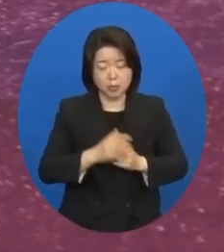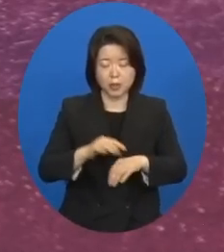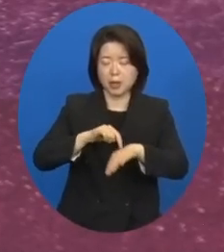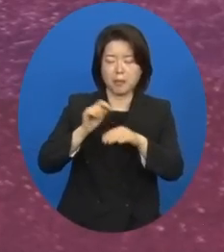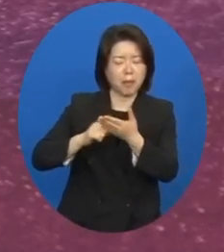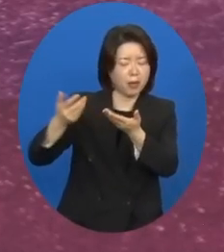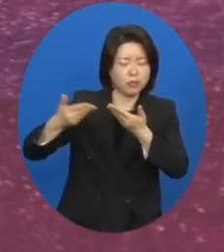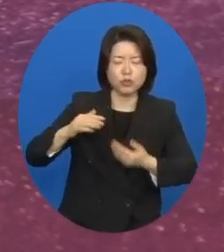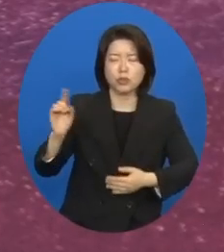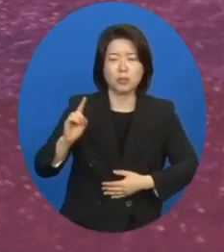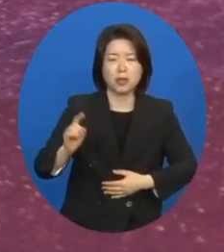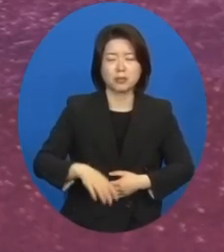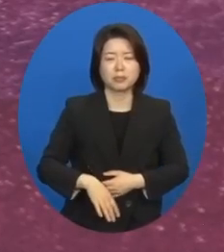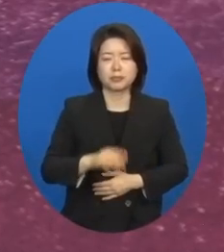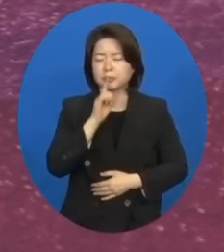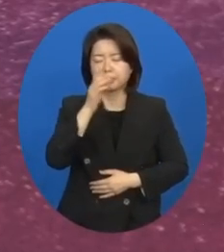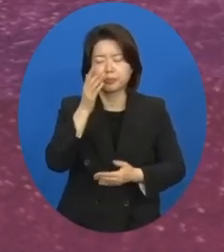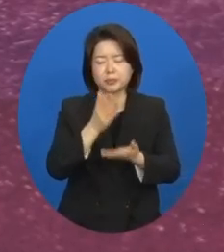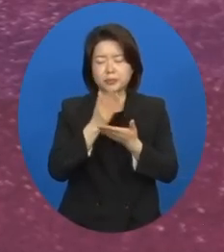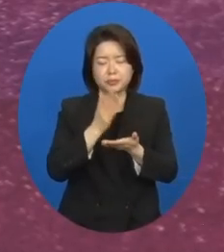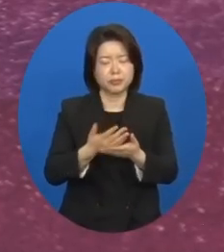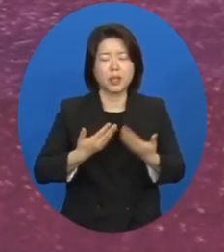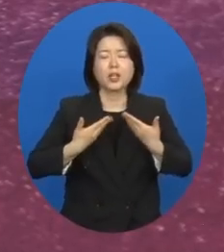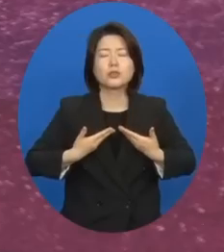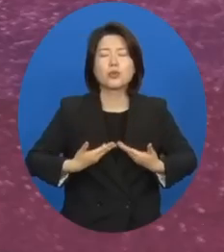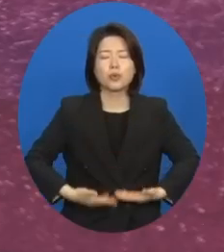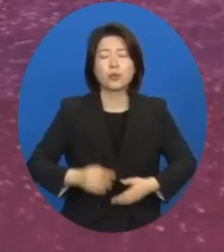주시는 거예요. 침묵하라. 잠잠히 있으라.